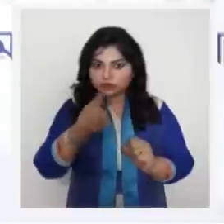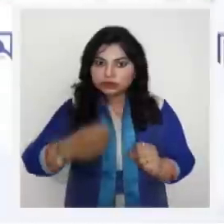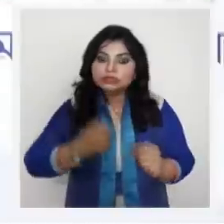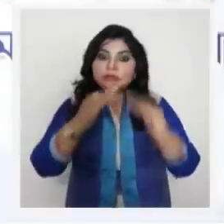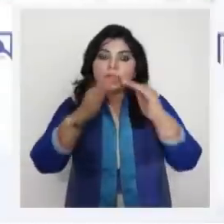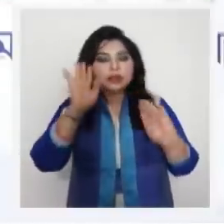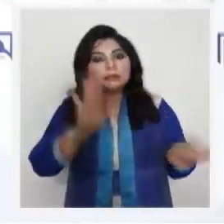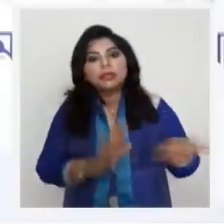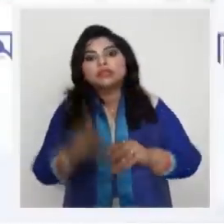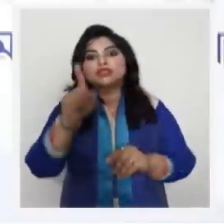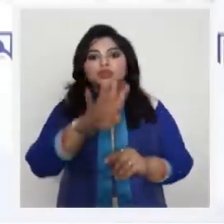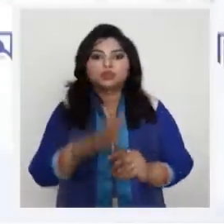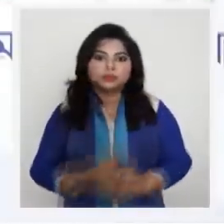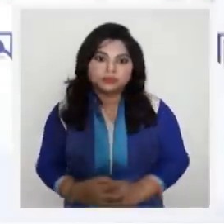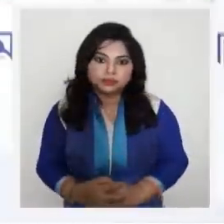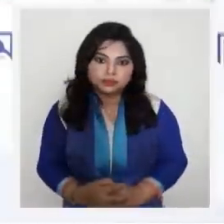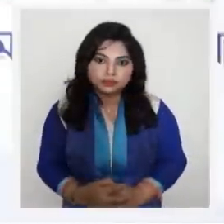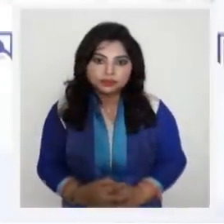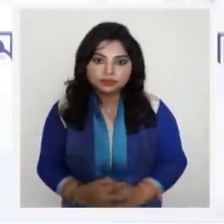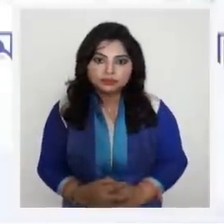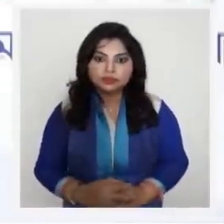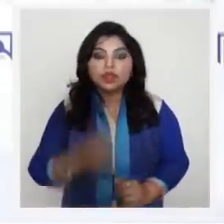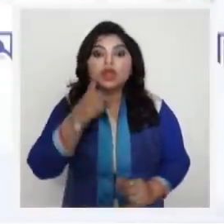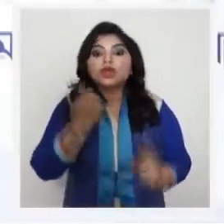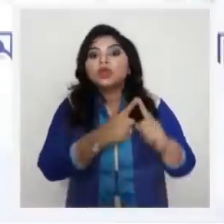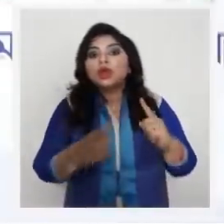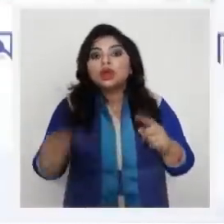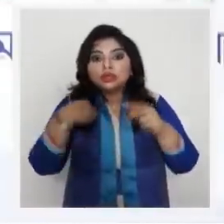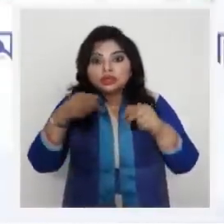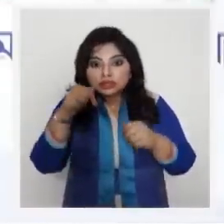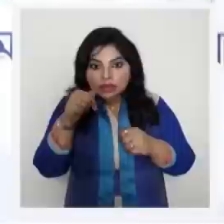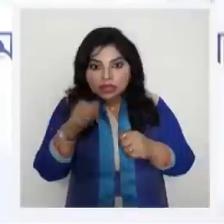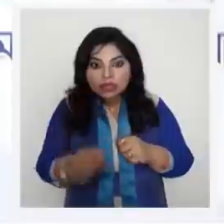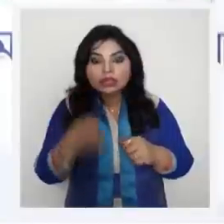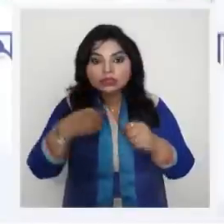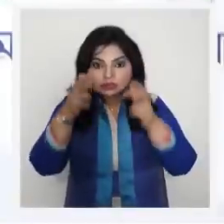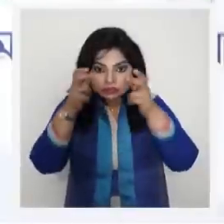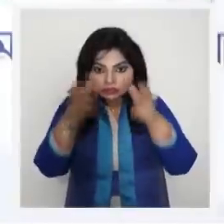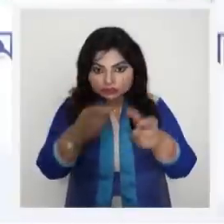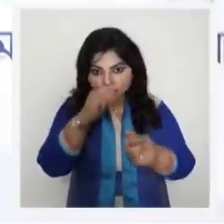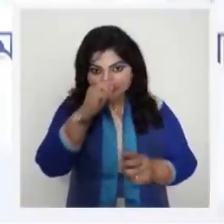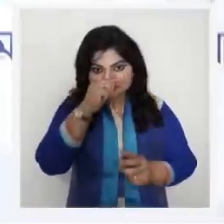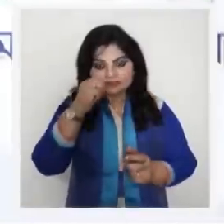এবং ময়মনসিংহ বিভাগে 4 জন। হাসপাতালে মারা গেছেন 31 জন, বাড়িতে 14 জন।